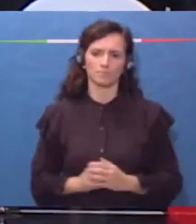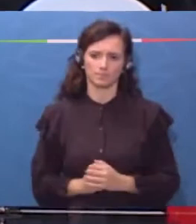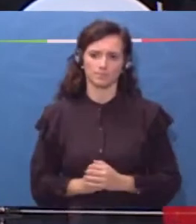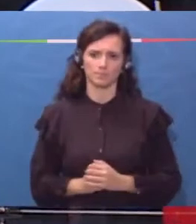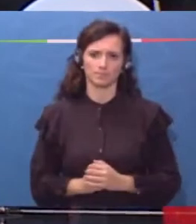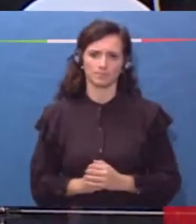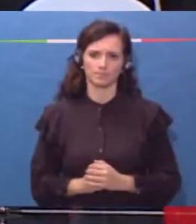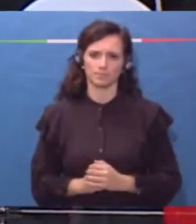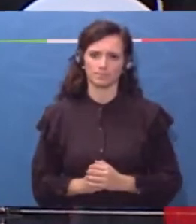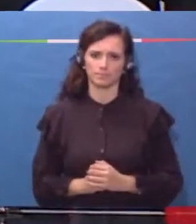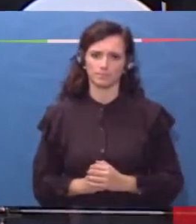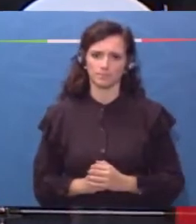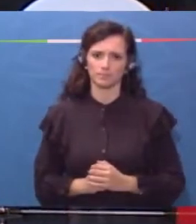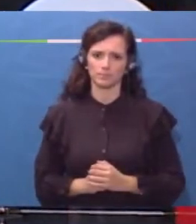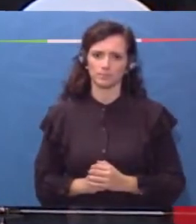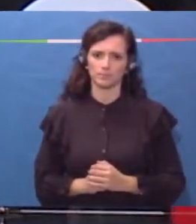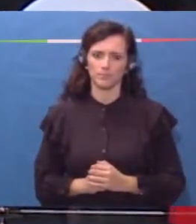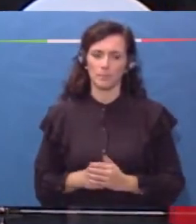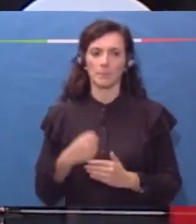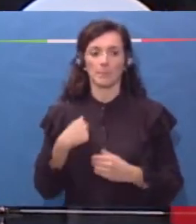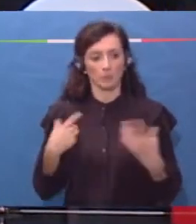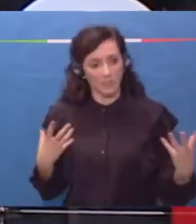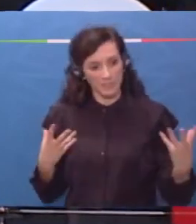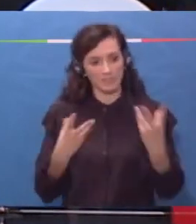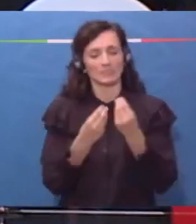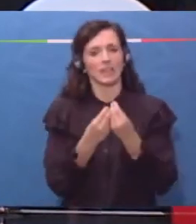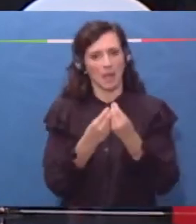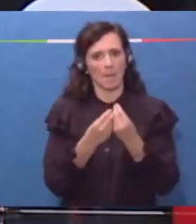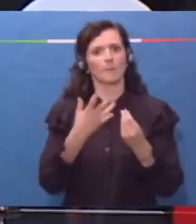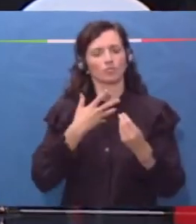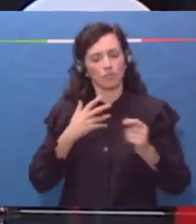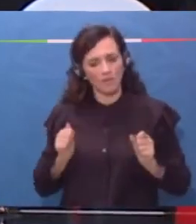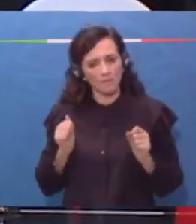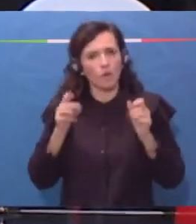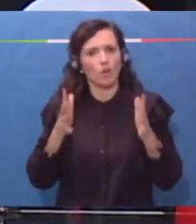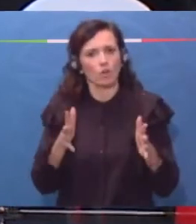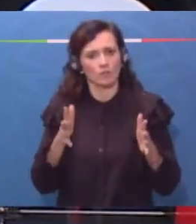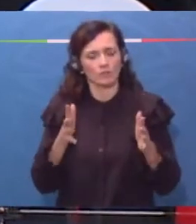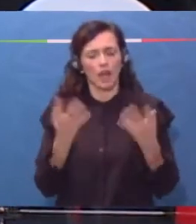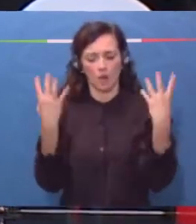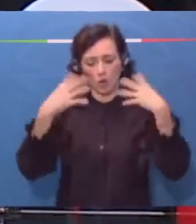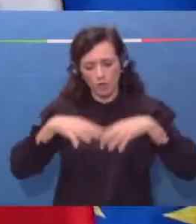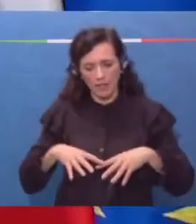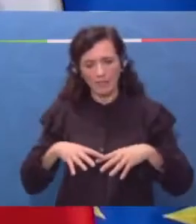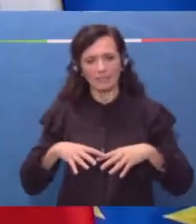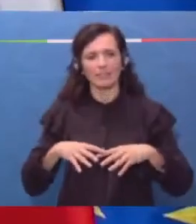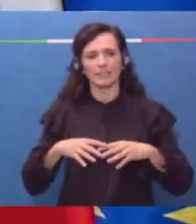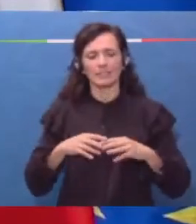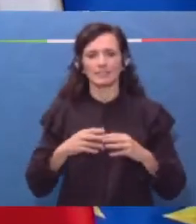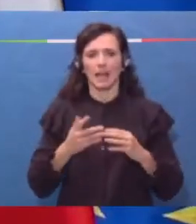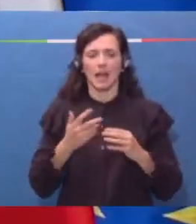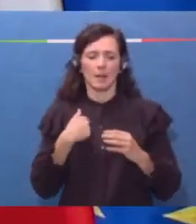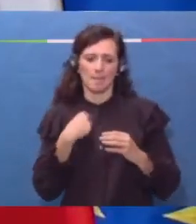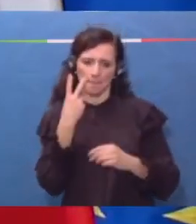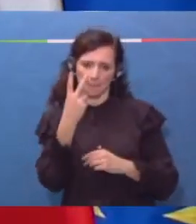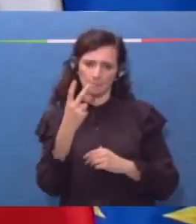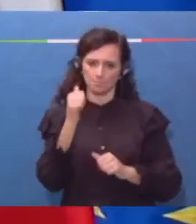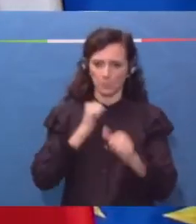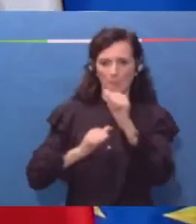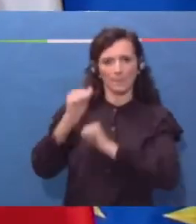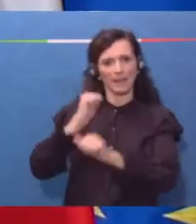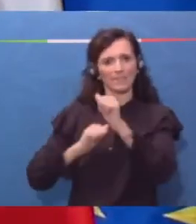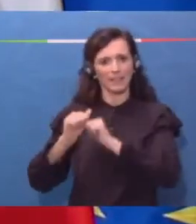e abbiamo insieme la volontà di meglio organizzare la prevenzione di questi movimenti, ed è una discussione